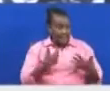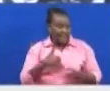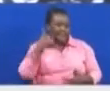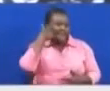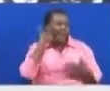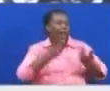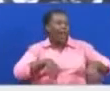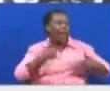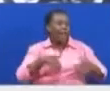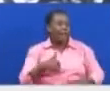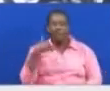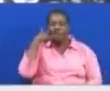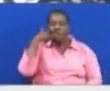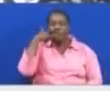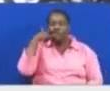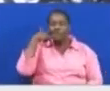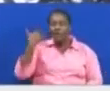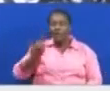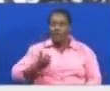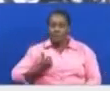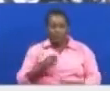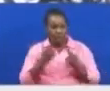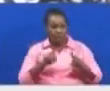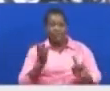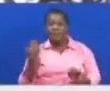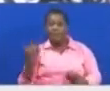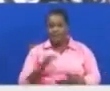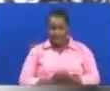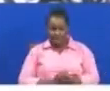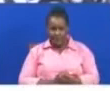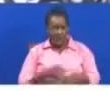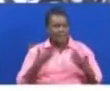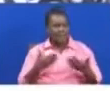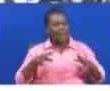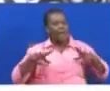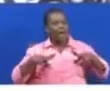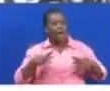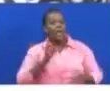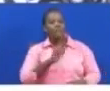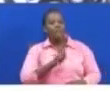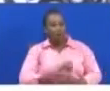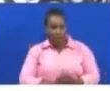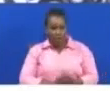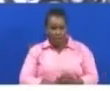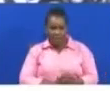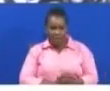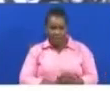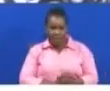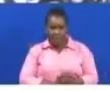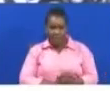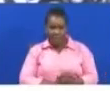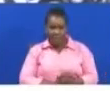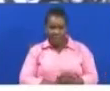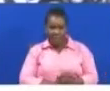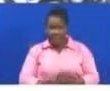njiani. Lakini kipindi kile hamna. Kwa hiyo tunaona sasa hivi yani tunapata raha sahihi sana. Hii kiboresho sasa hivi kila